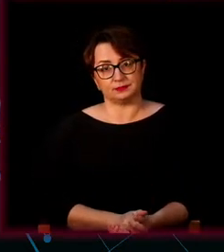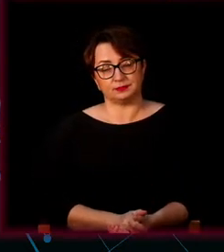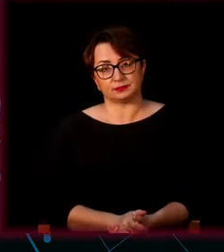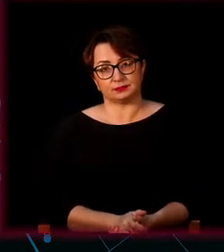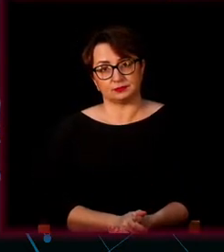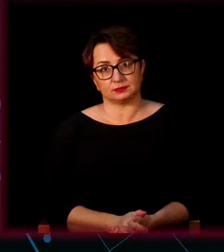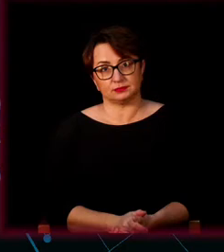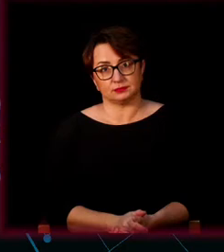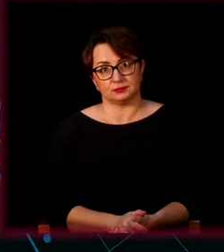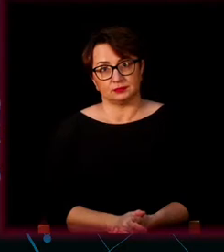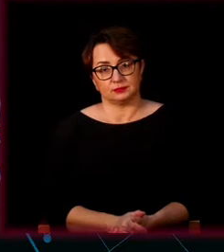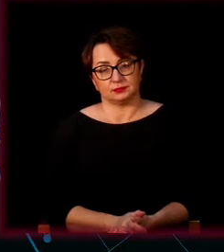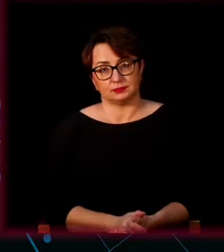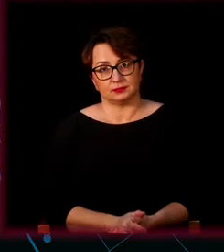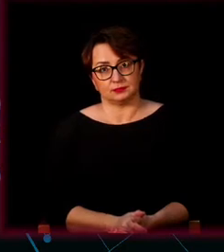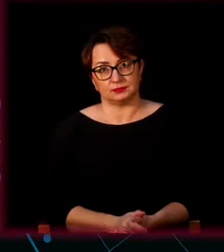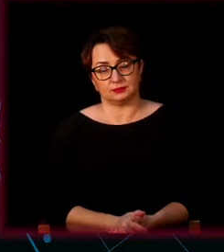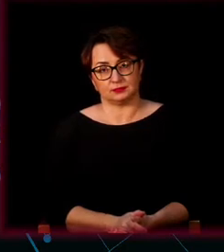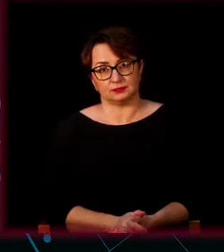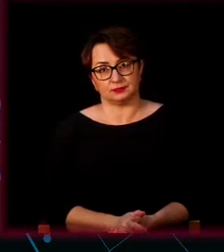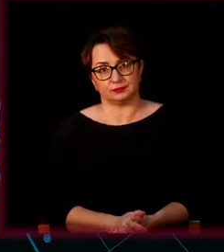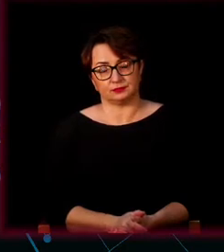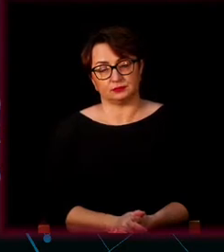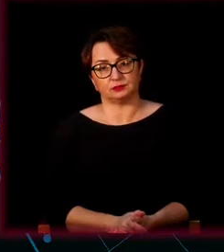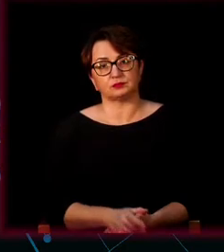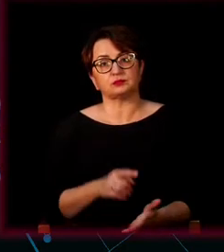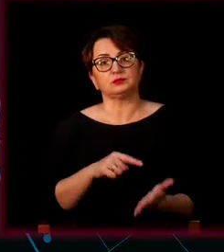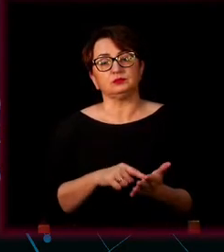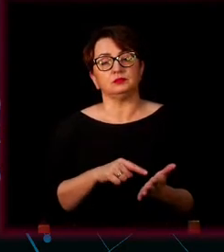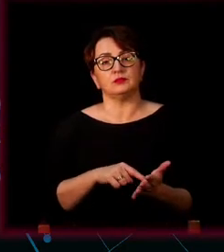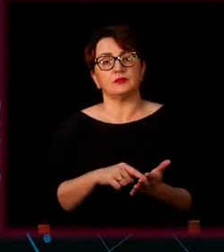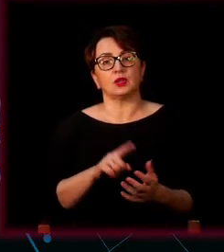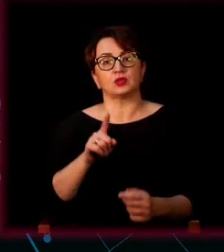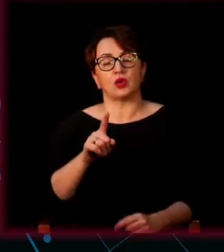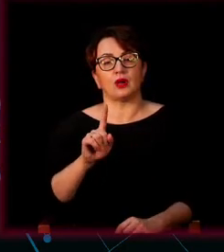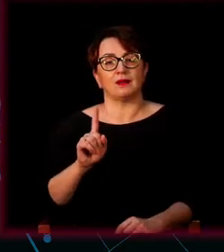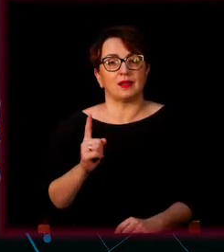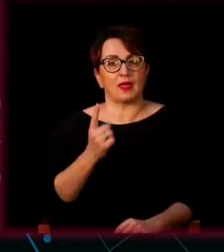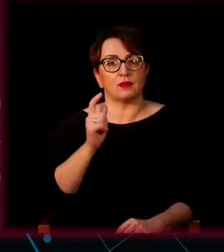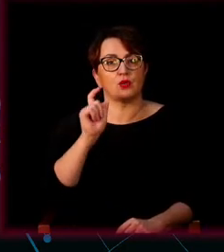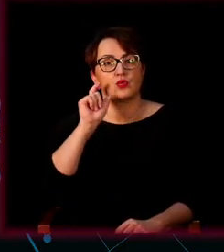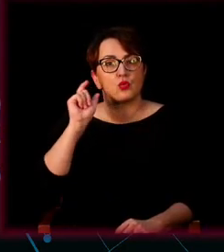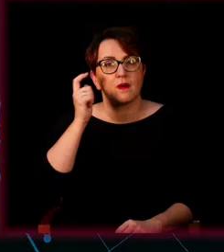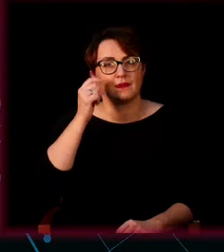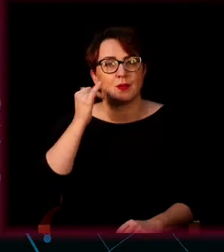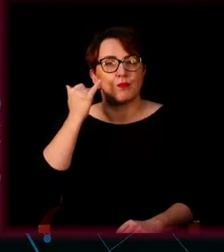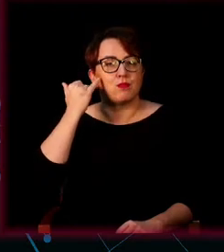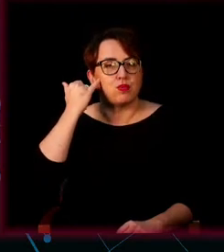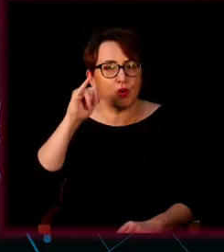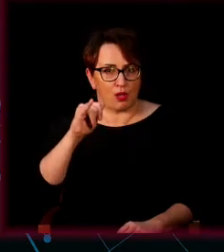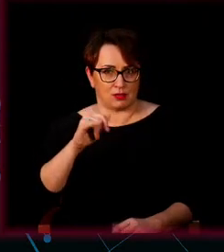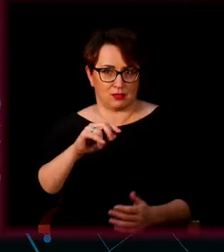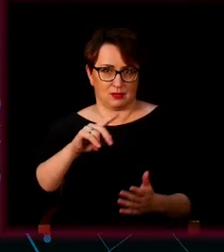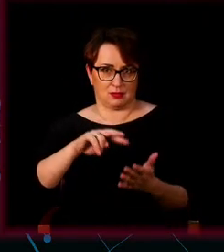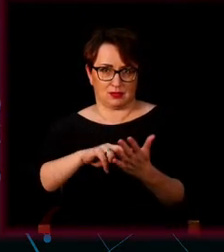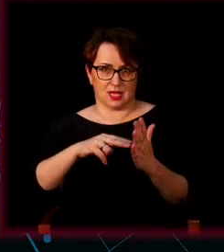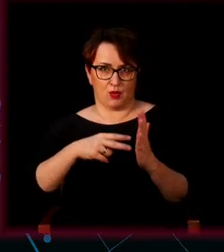w ramach, tak, to co się okazuje w tej powieści, to że to jest jedno z głównych błędnych założeń, które